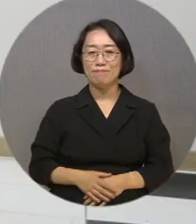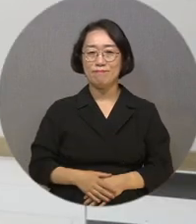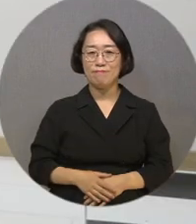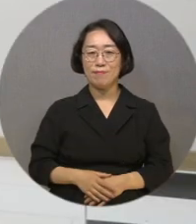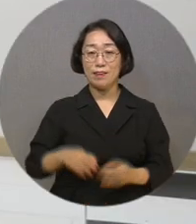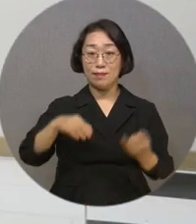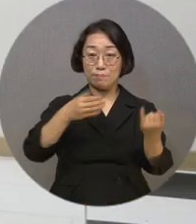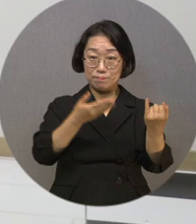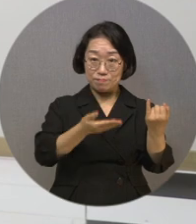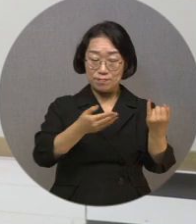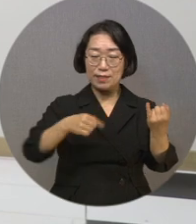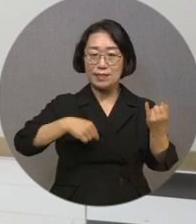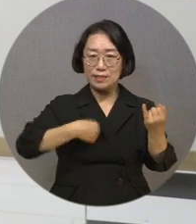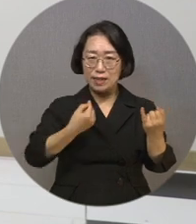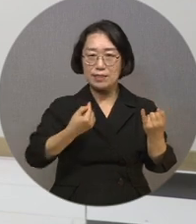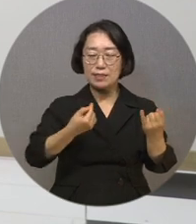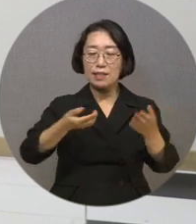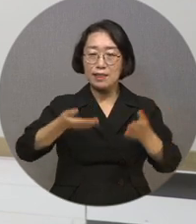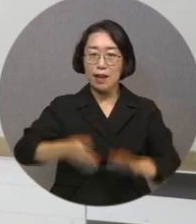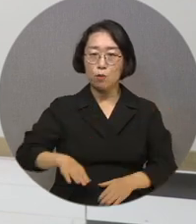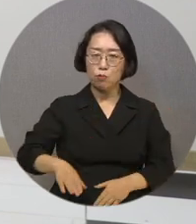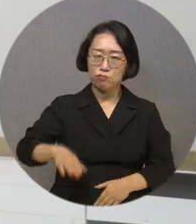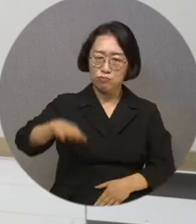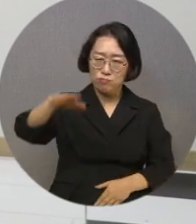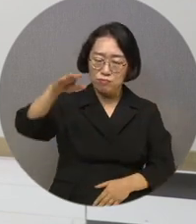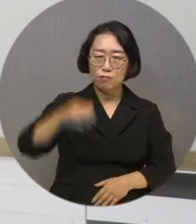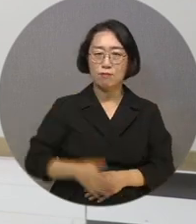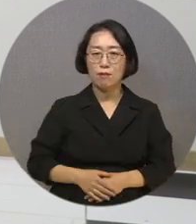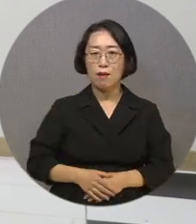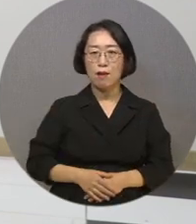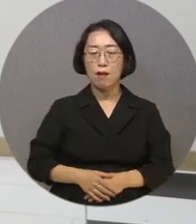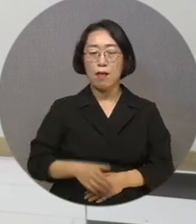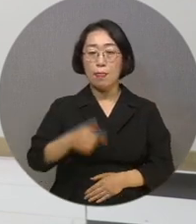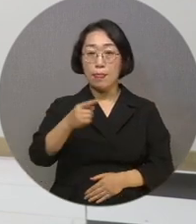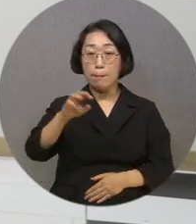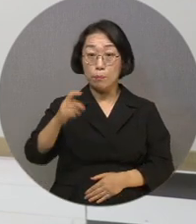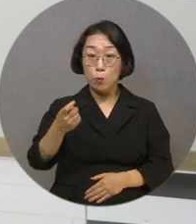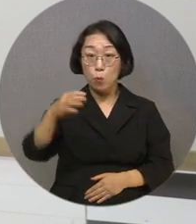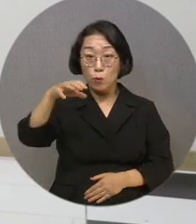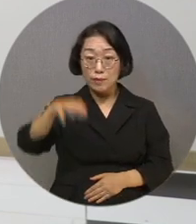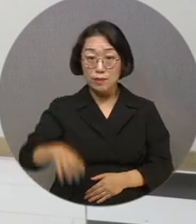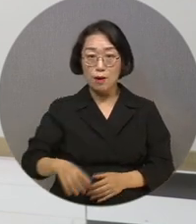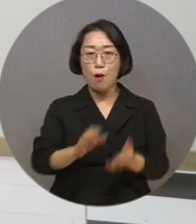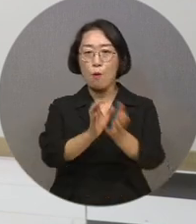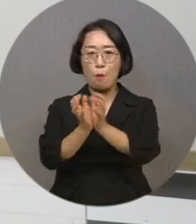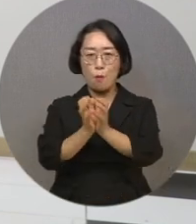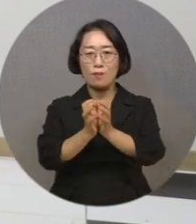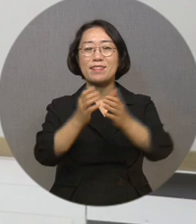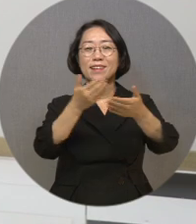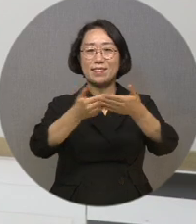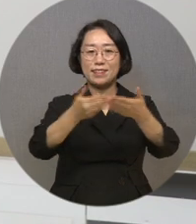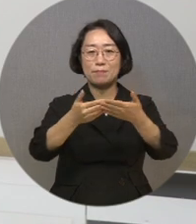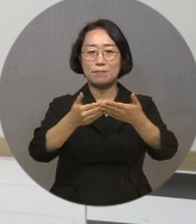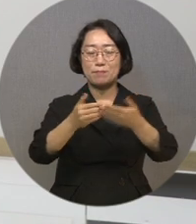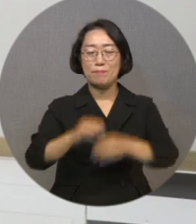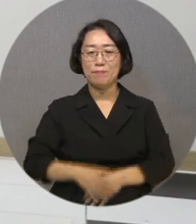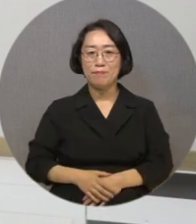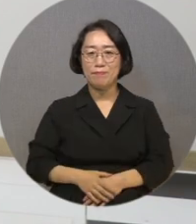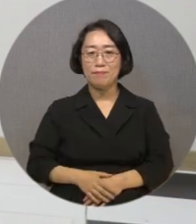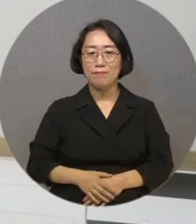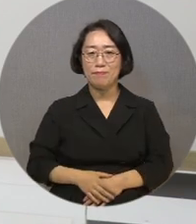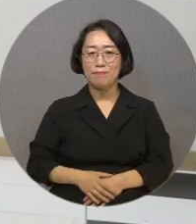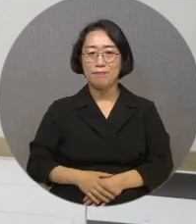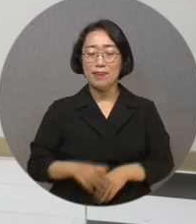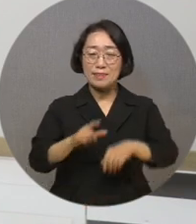서순례 작가는 자신이 낳고 자란 남도의 꽃, 동백을 화폭에 담습니다. 팬데믹의 긴 시간을